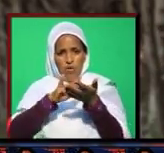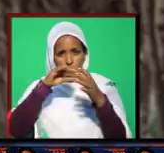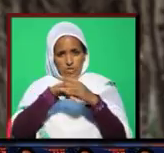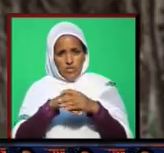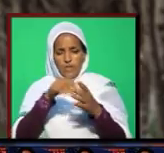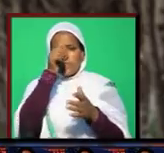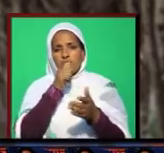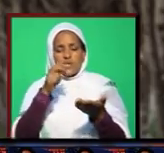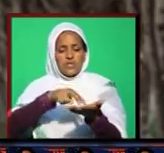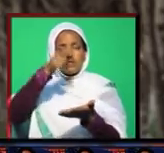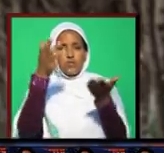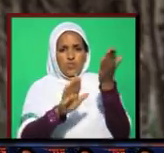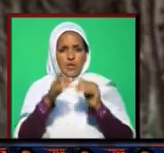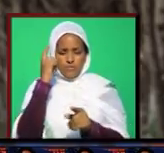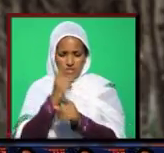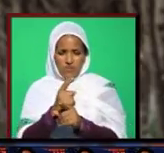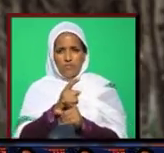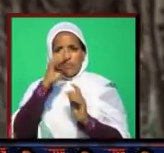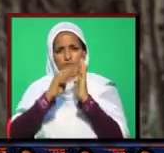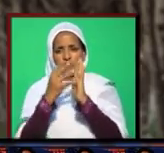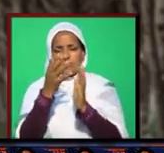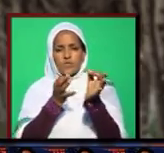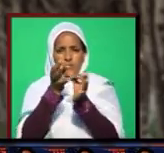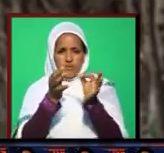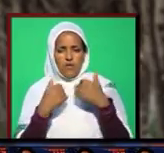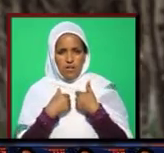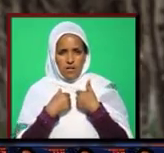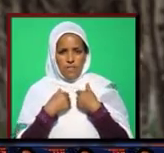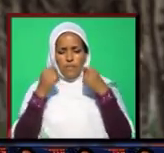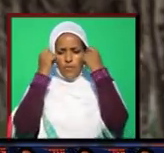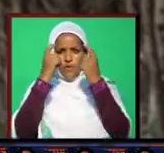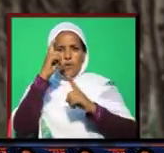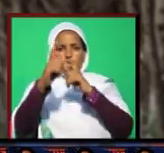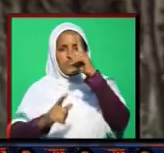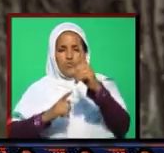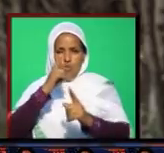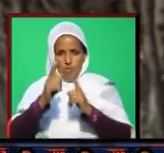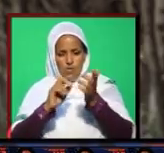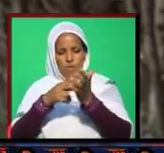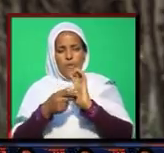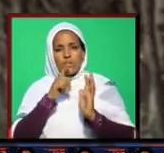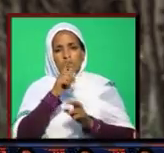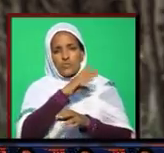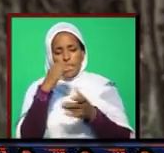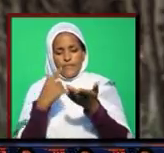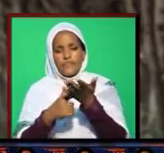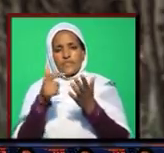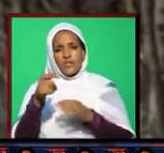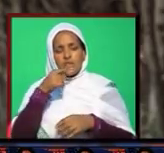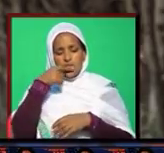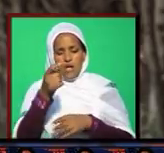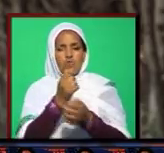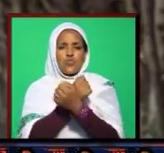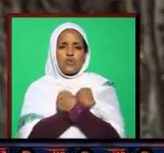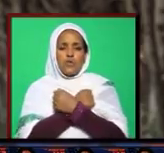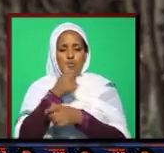ነግሯቸዋል፣ በሚገባቸው ቋንቋ ማለት ነው። እና ከነዚህ ልናገር ወዳለሁ ካላቸው መካከል ምስጢረ ትንሣኤ ሙታንን